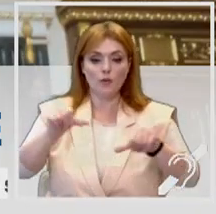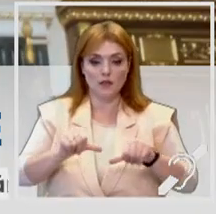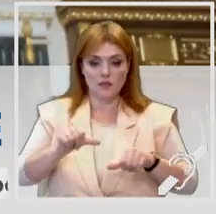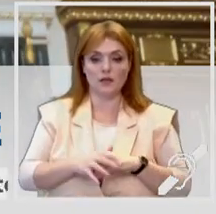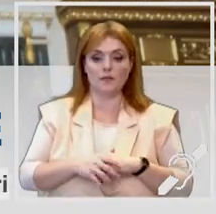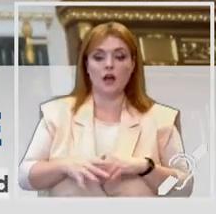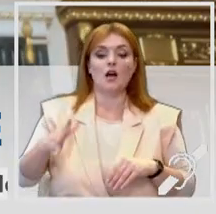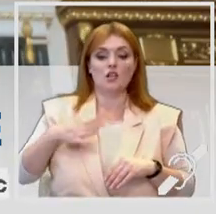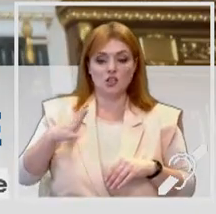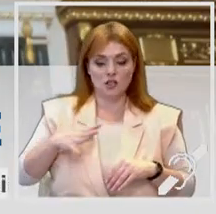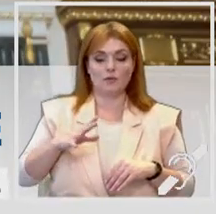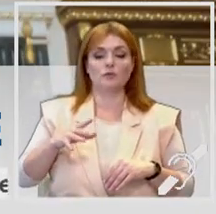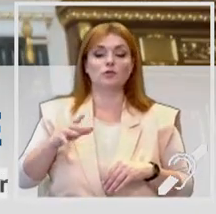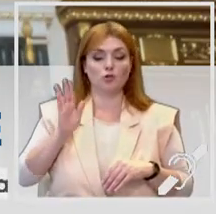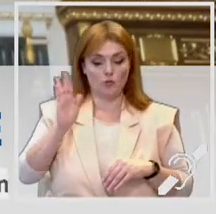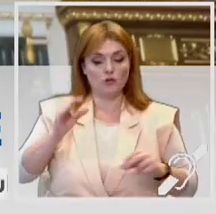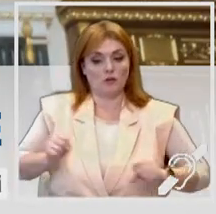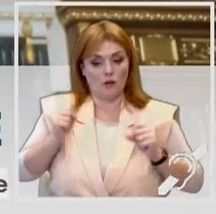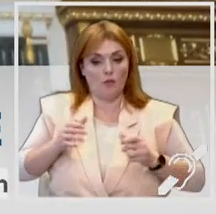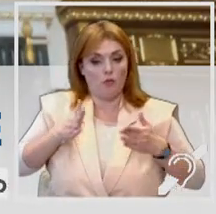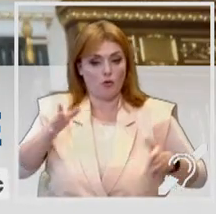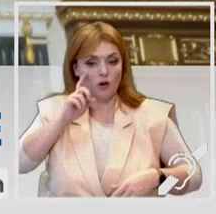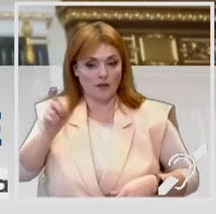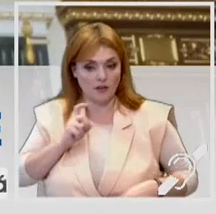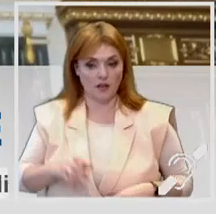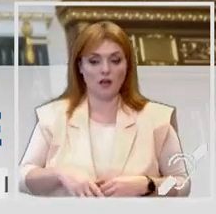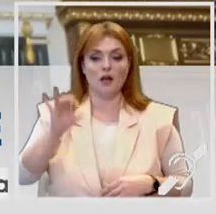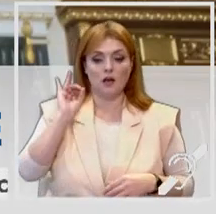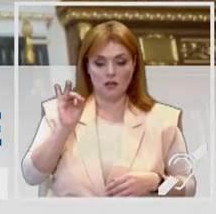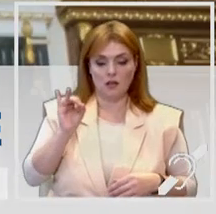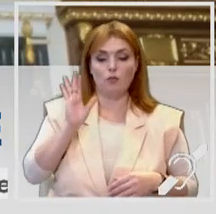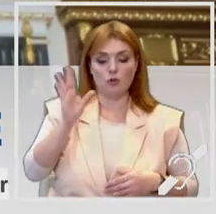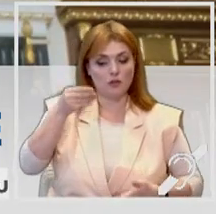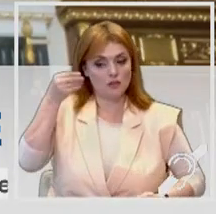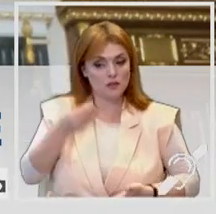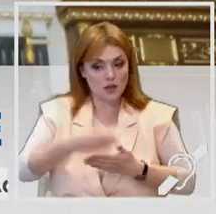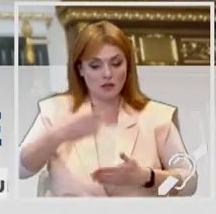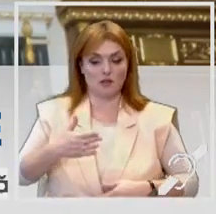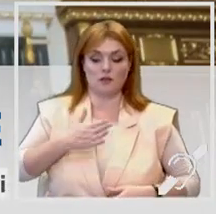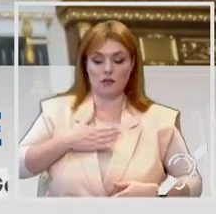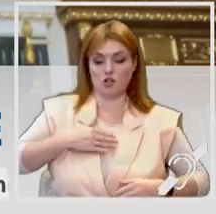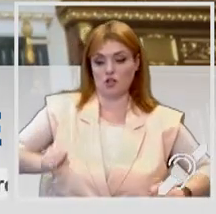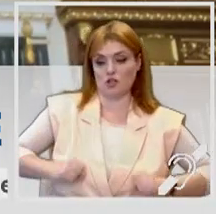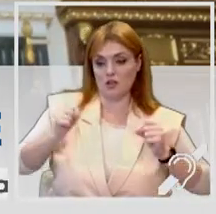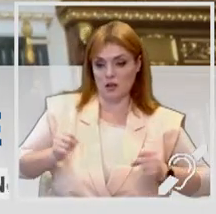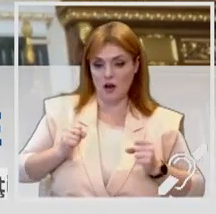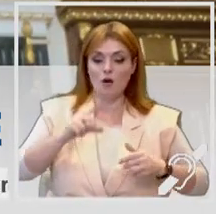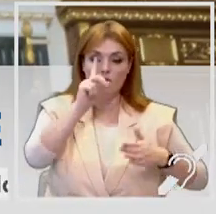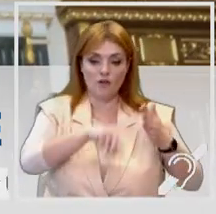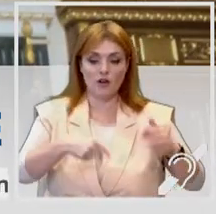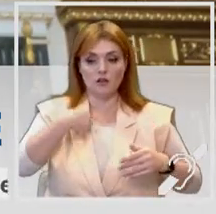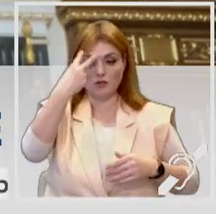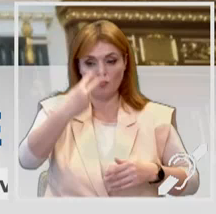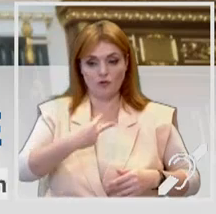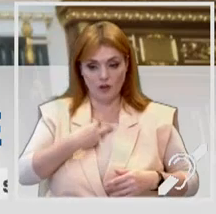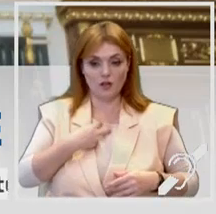Ми очікуємо, що зусилля України будуть належним чином оцінені лідерами Євросоюзу.